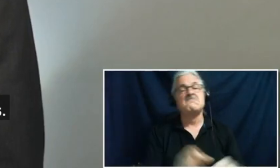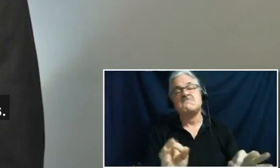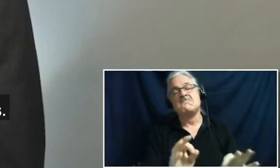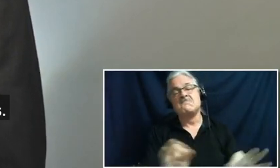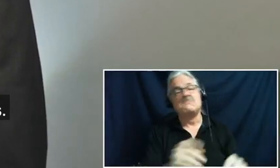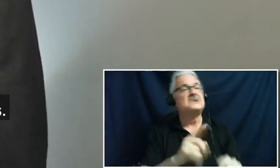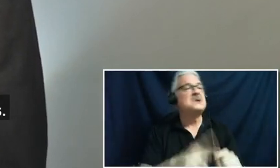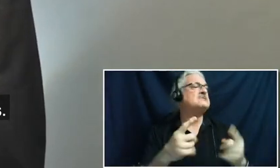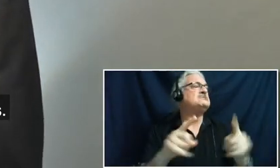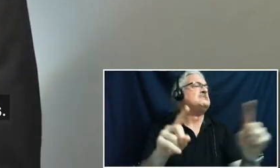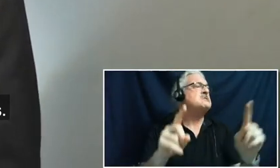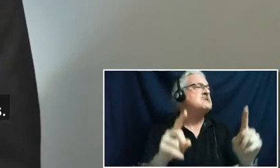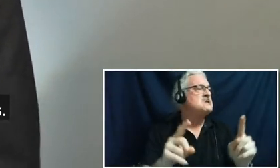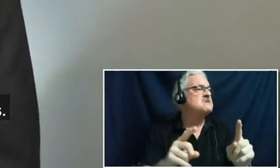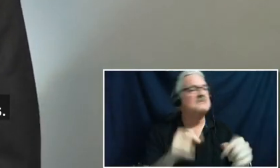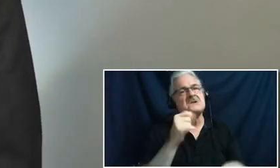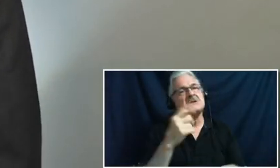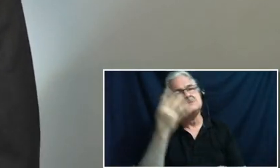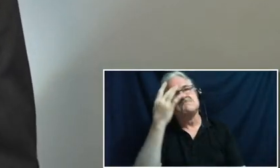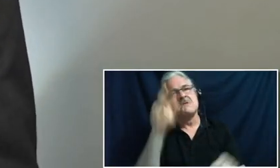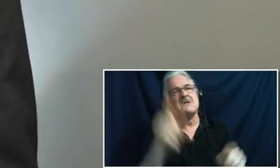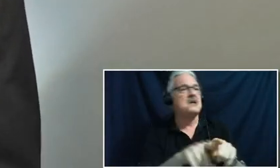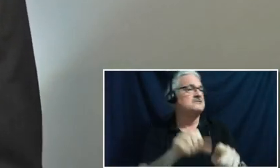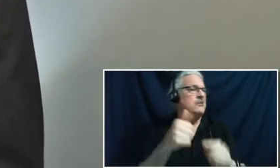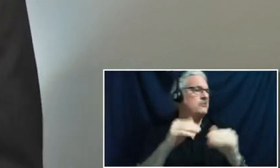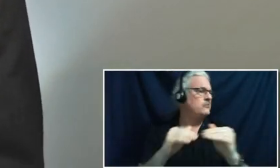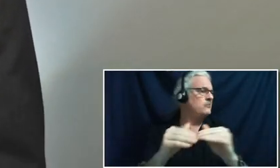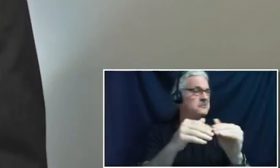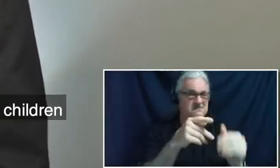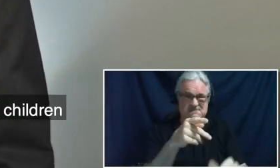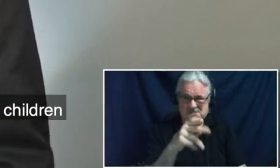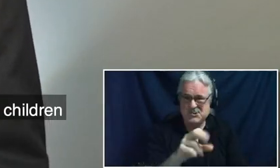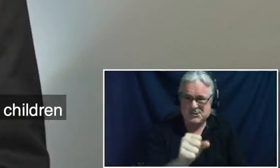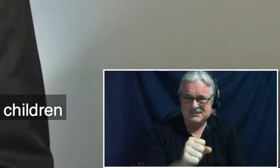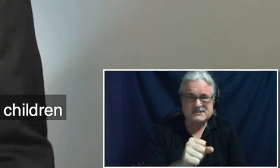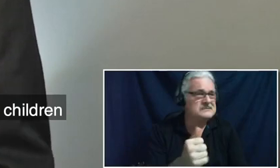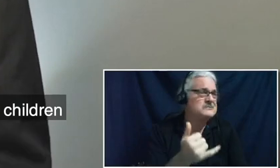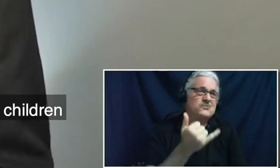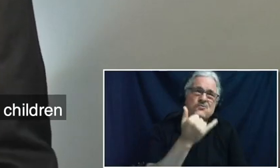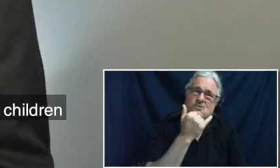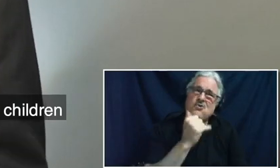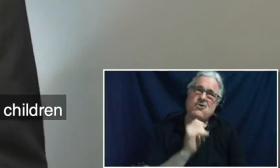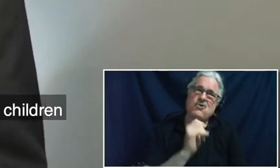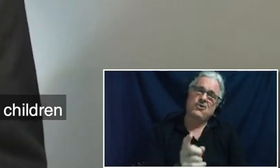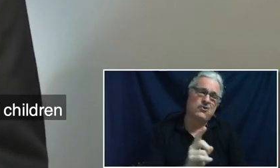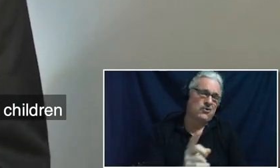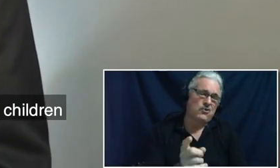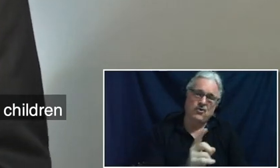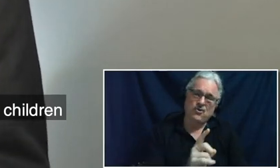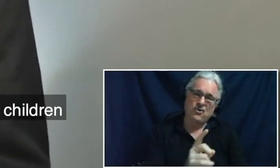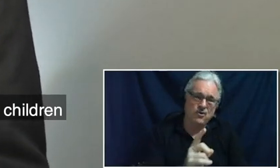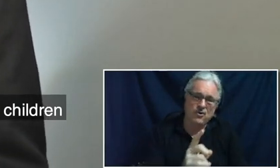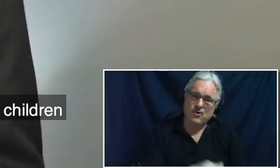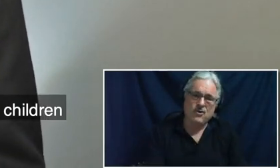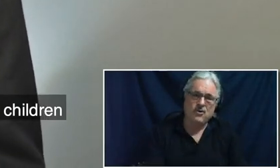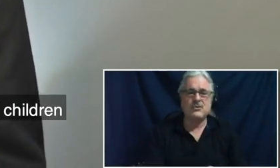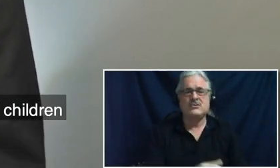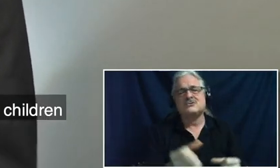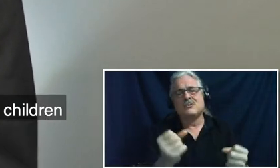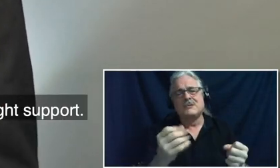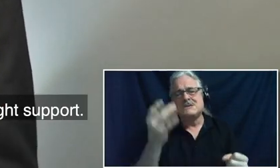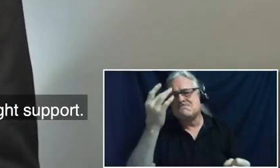doués ou qu'on n'a pas assez d'aptitudes, donc on ne peut pas obtenir des résultats aussi bons que nos camarades. Ces personnes se trompent. Il y a tant